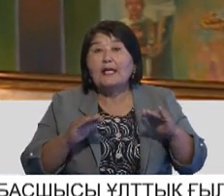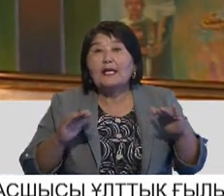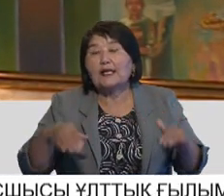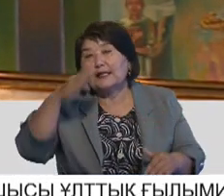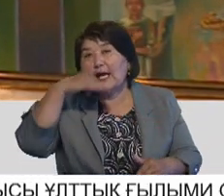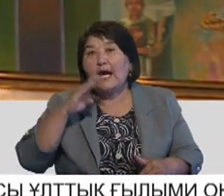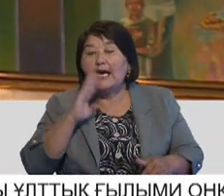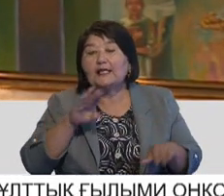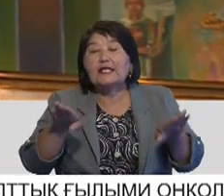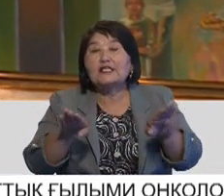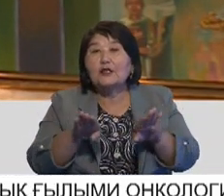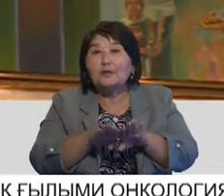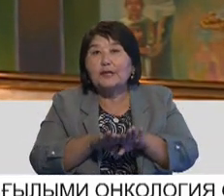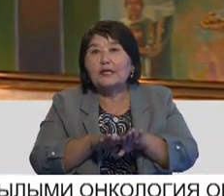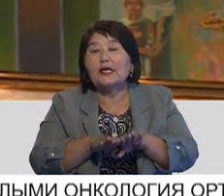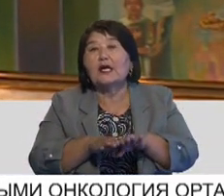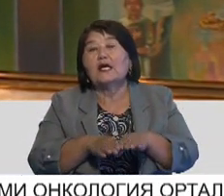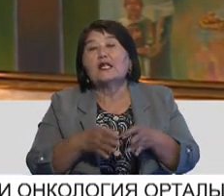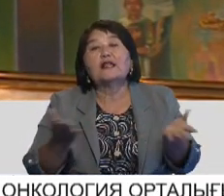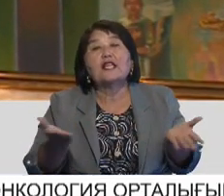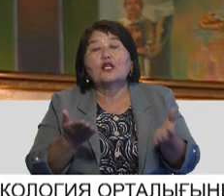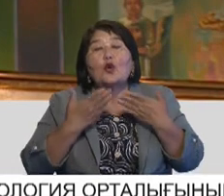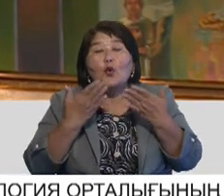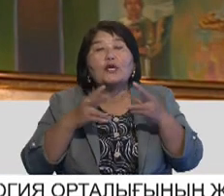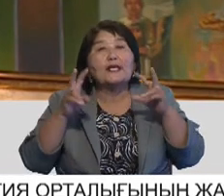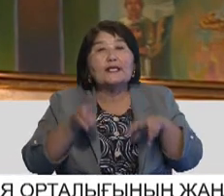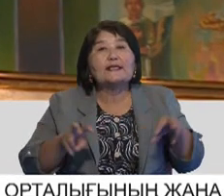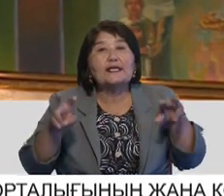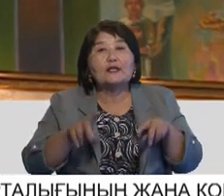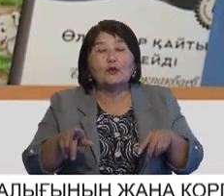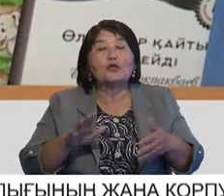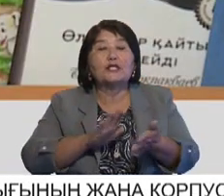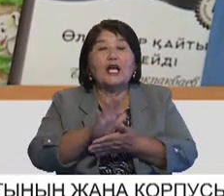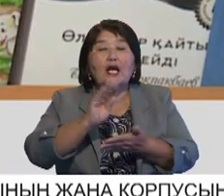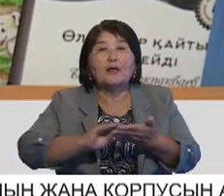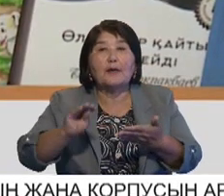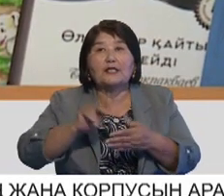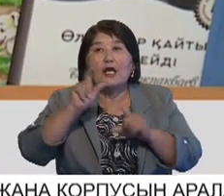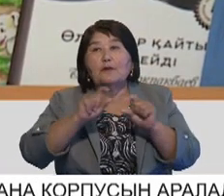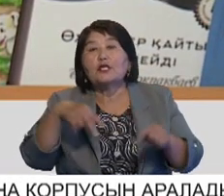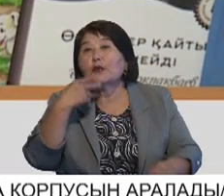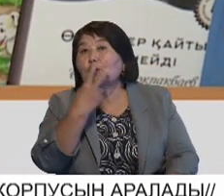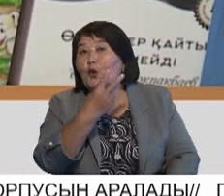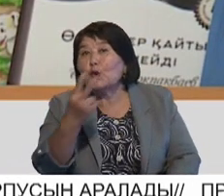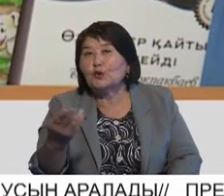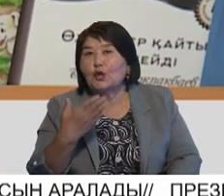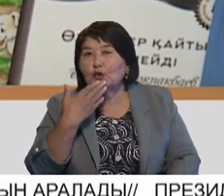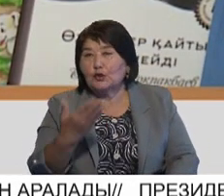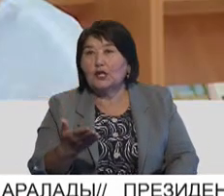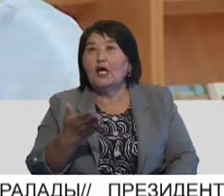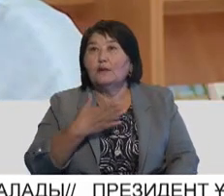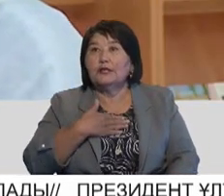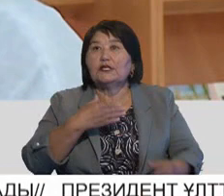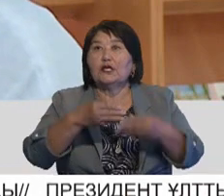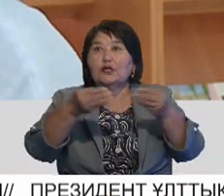Балалардың ата-анасымен бірге нені оқитындығын, іздейтіндігін осы басылым беттерінен көруді сұрады. Біздің